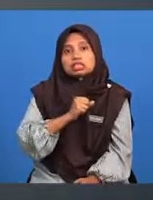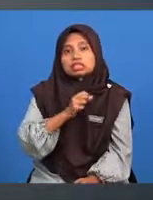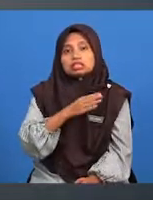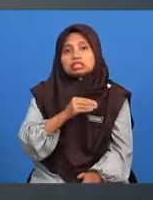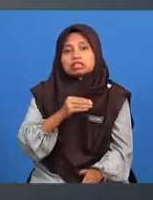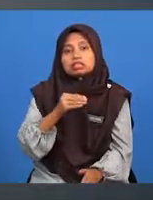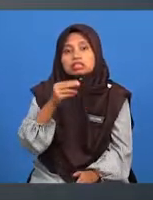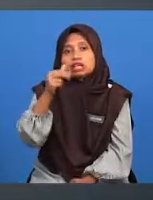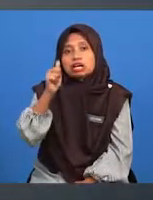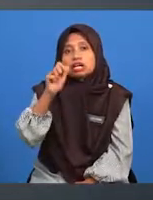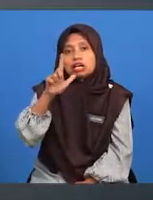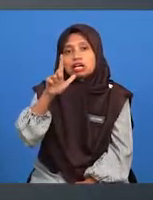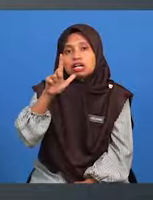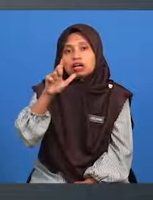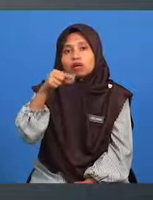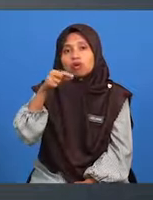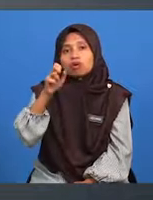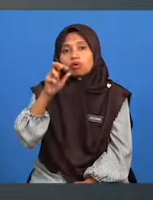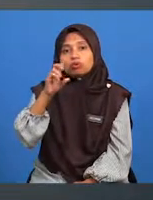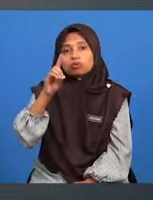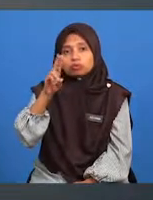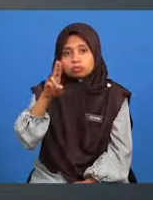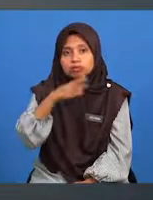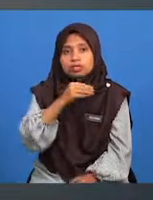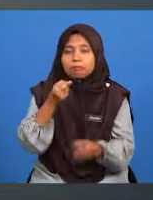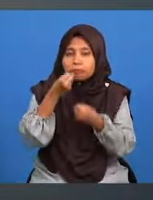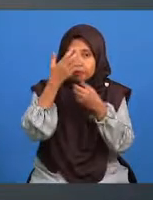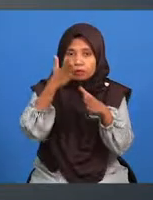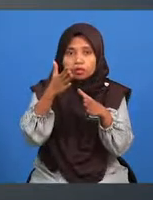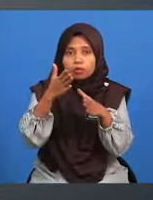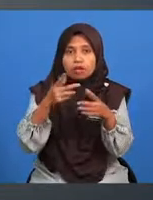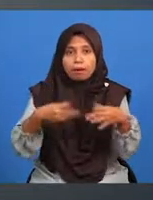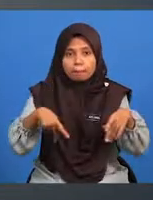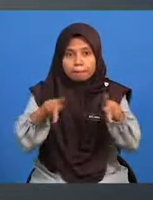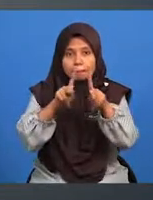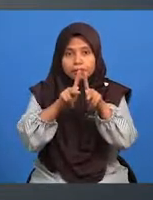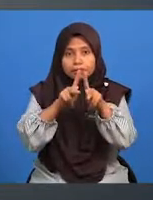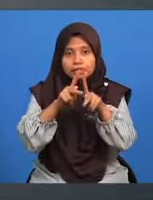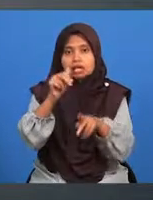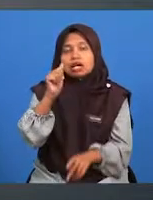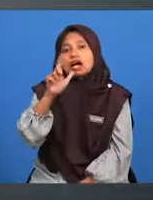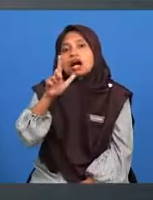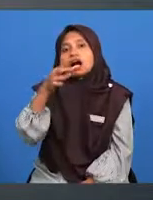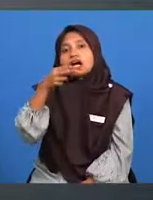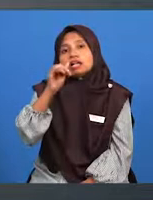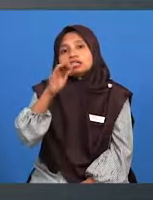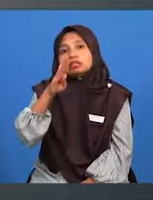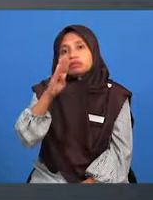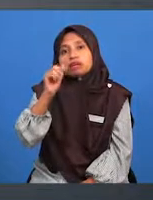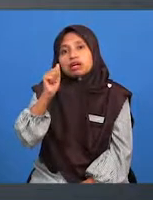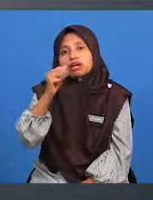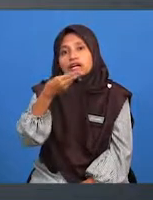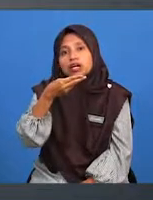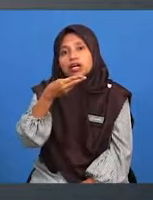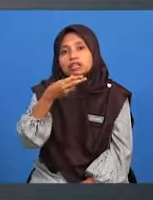dan Al-Qardu. Ketiga, menyatakan kepentingan Al-Hibah, Al-Wadi'ah